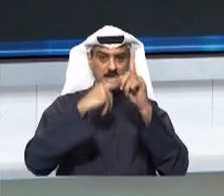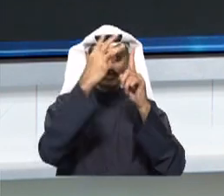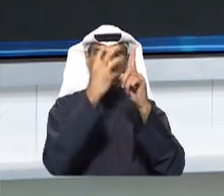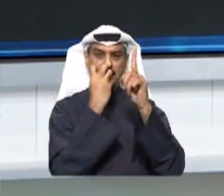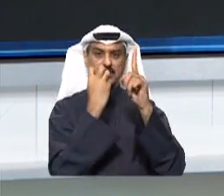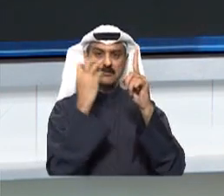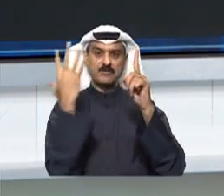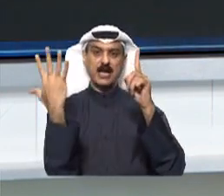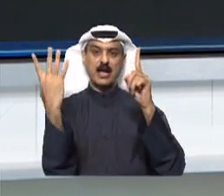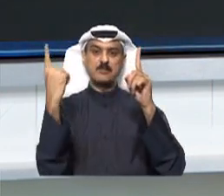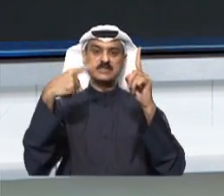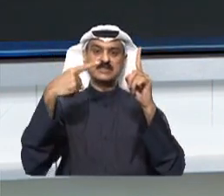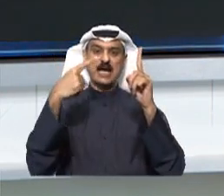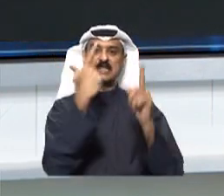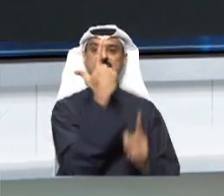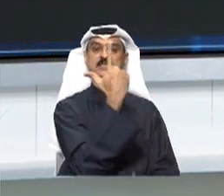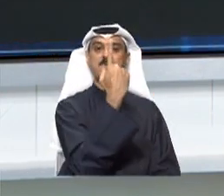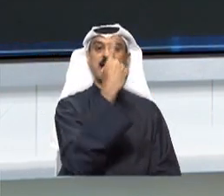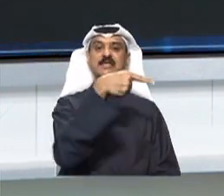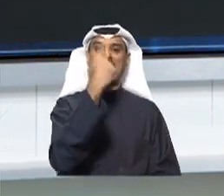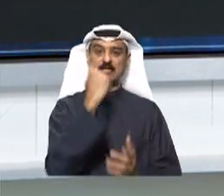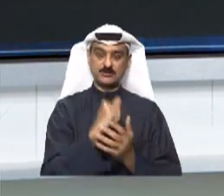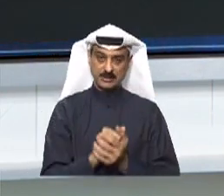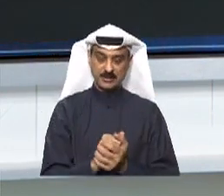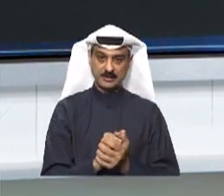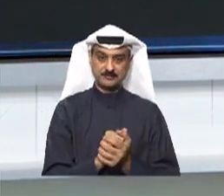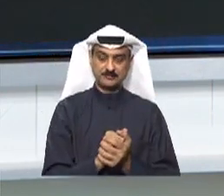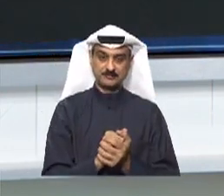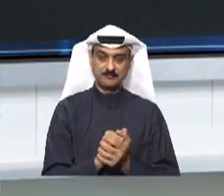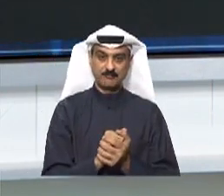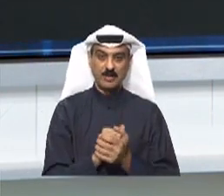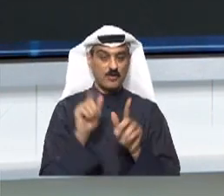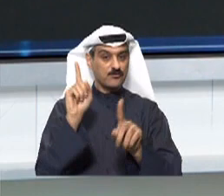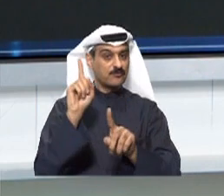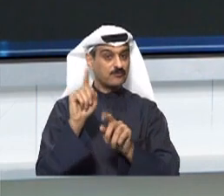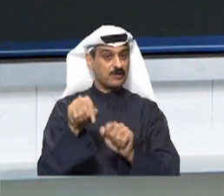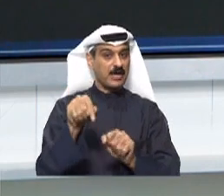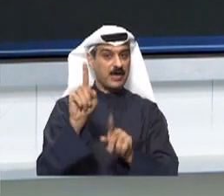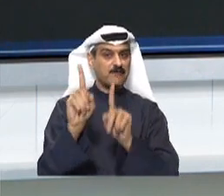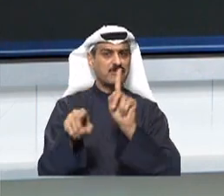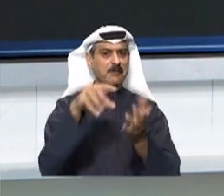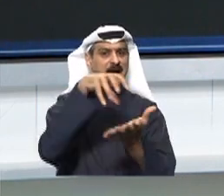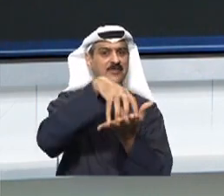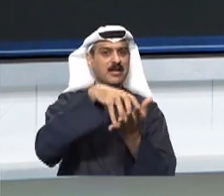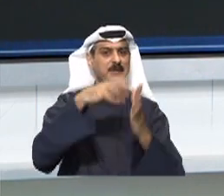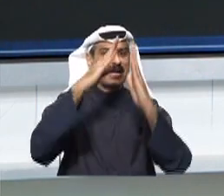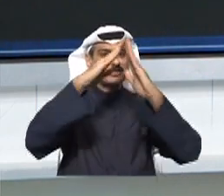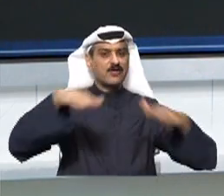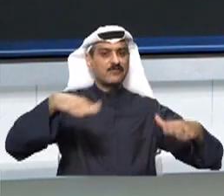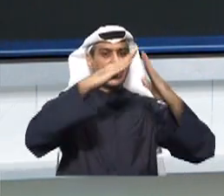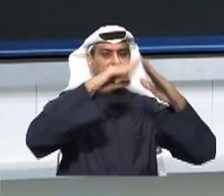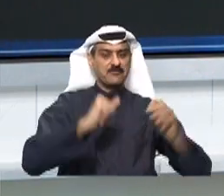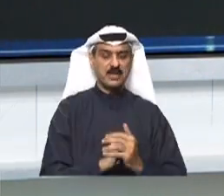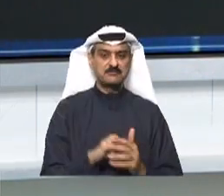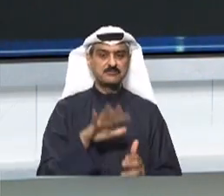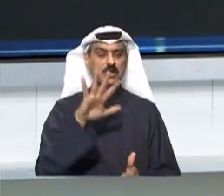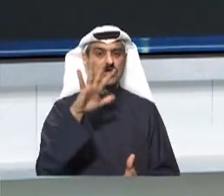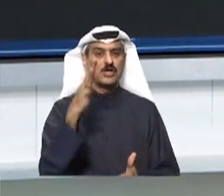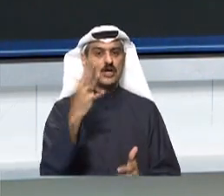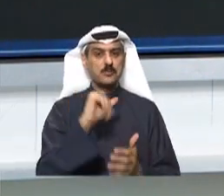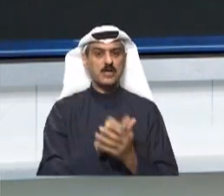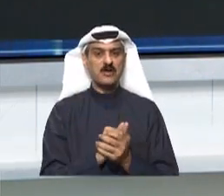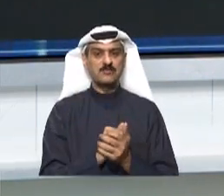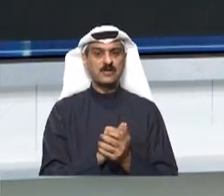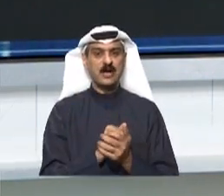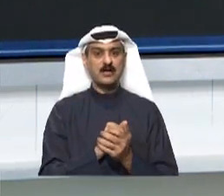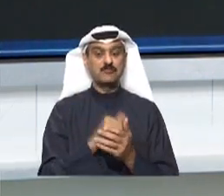بين 15 إلى 17 درجة مئوية في معظم المناطق البرية، لكن نوعا ما راح تكون منخفضة عن هذه المعدلات في